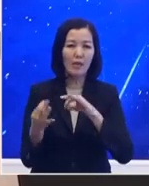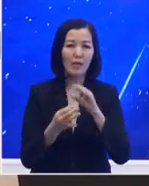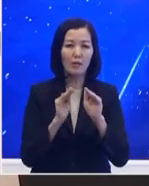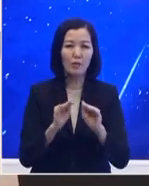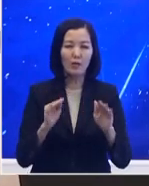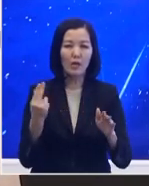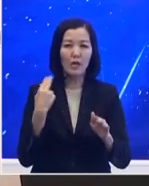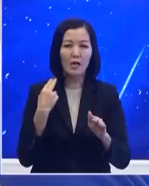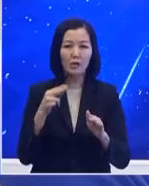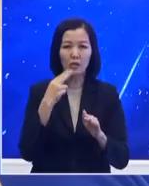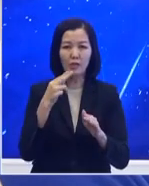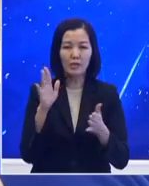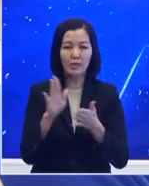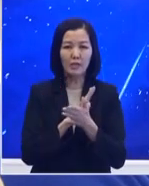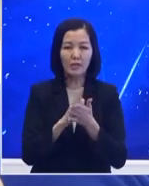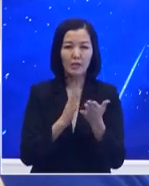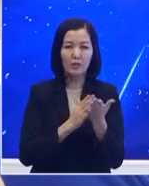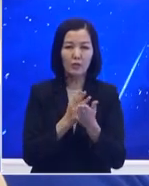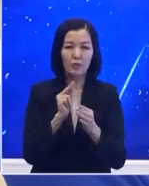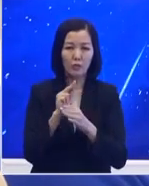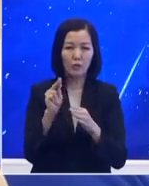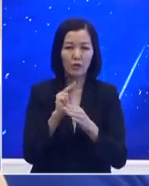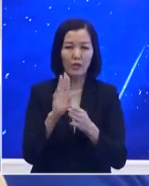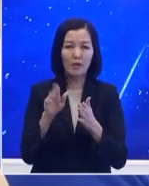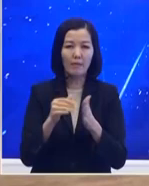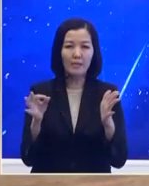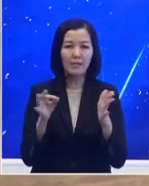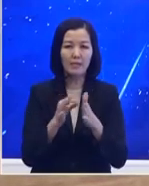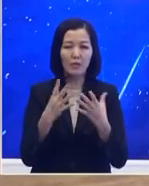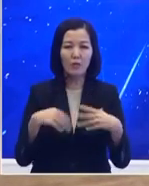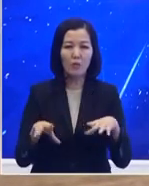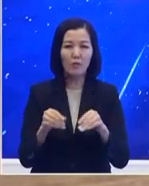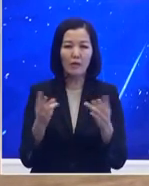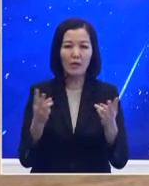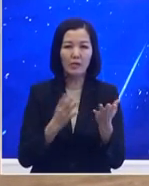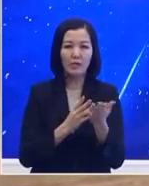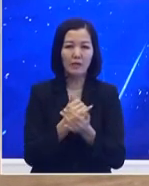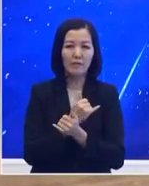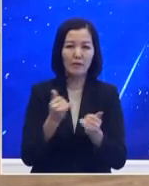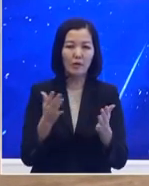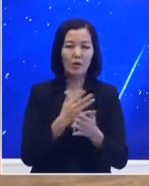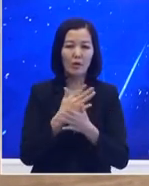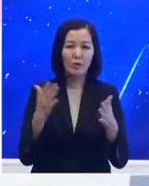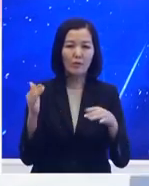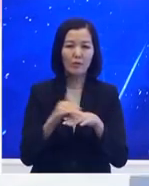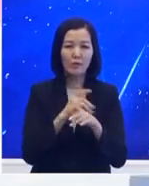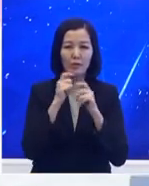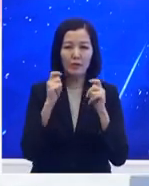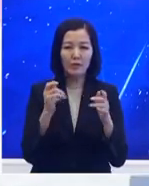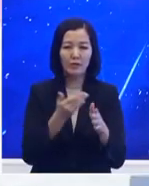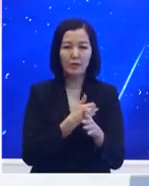тәрбиеленушілеріне ағылшын тілін тегін оқытпақ. Басты мақсат қоғамға қажетті қызмет көрсетіп, ілкімді істерге атсалысу.